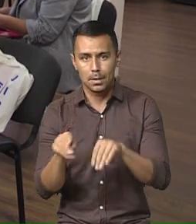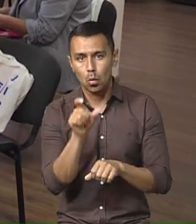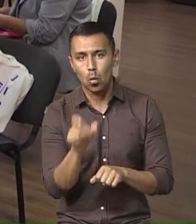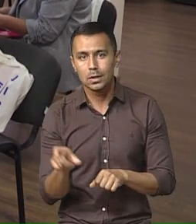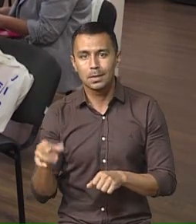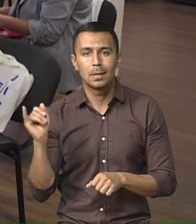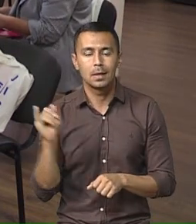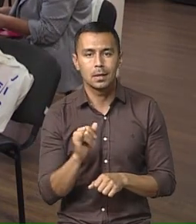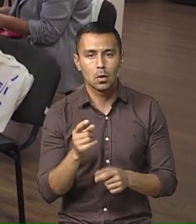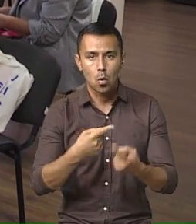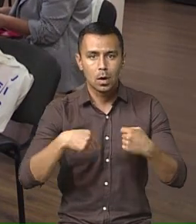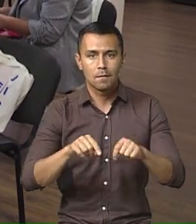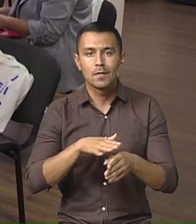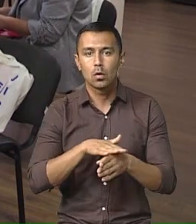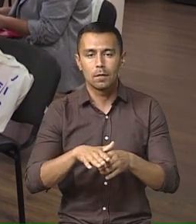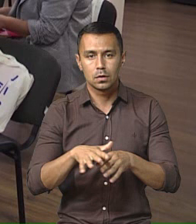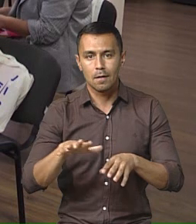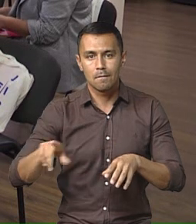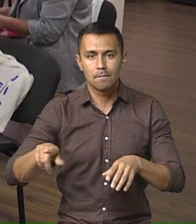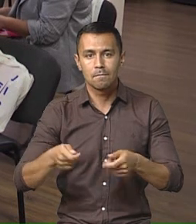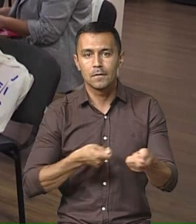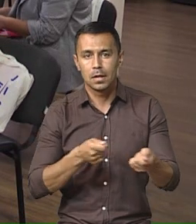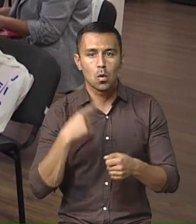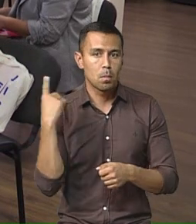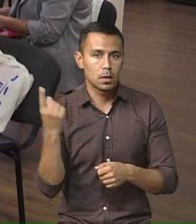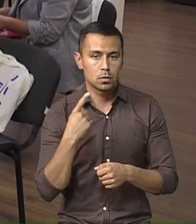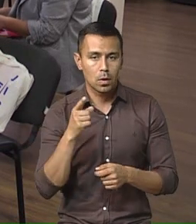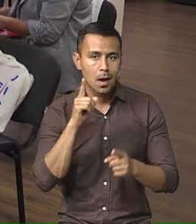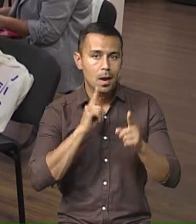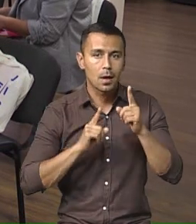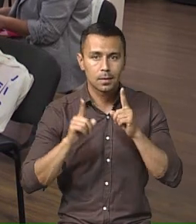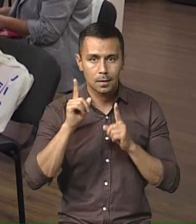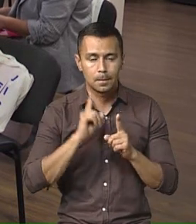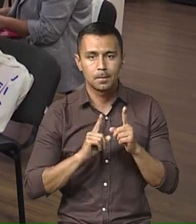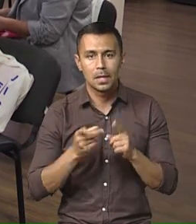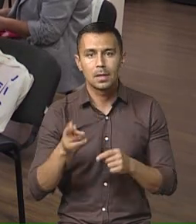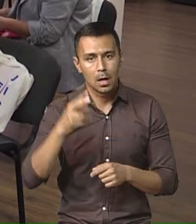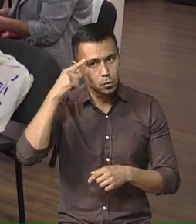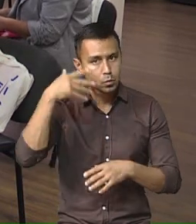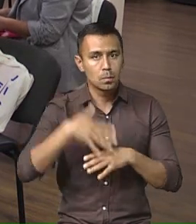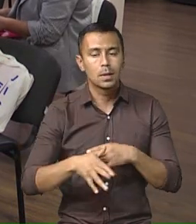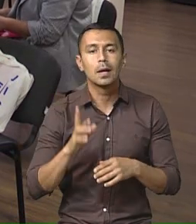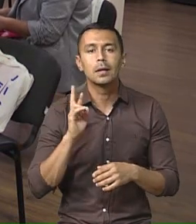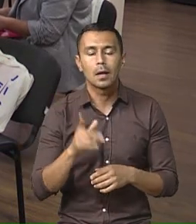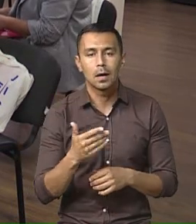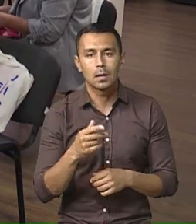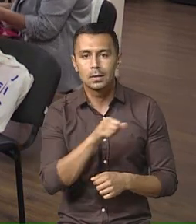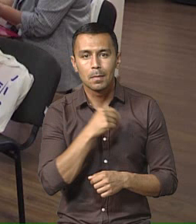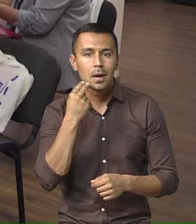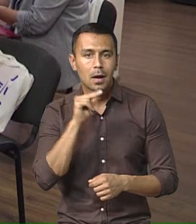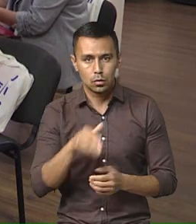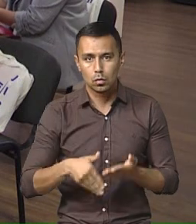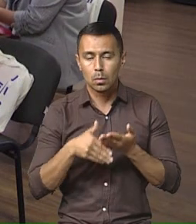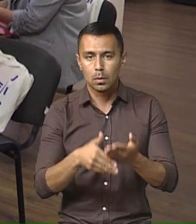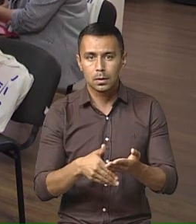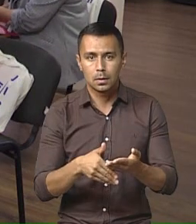і органів виконавчої влади, обласної там ради, для розуміння, яким чином найкраще допомогти,